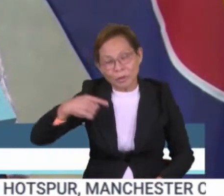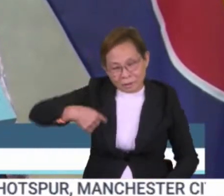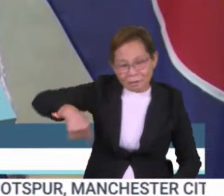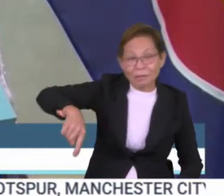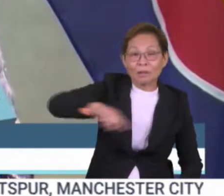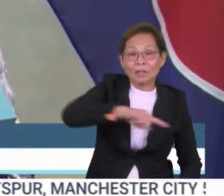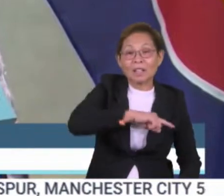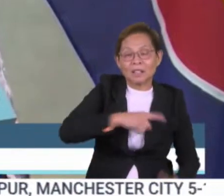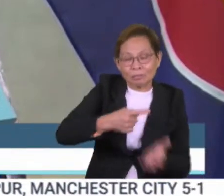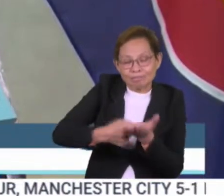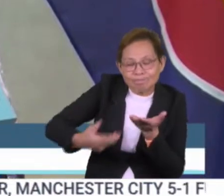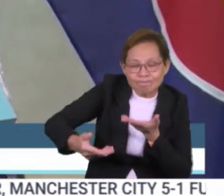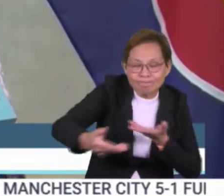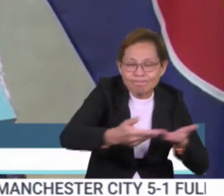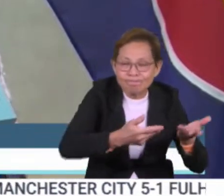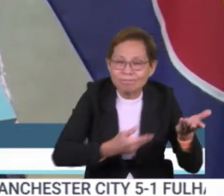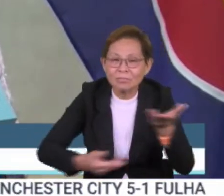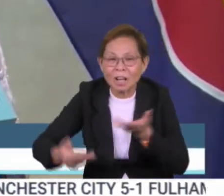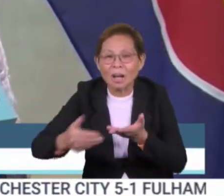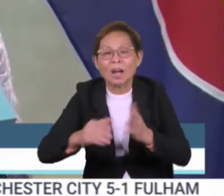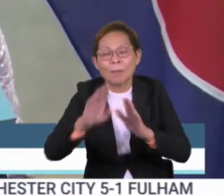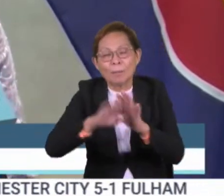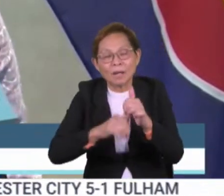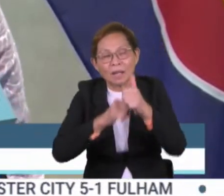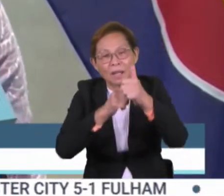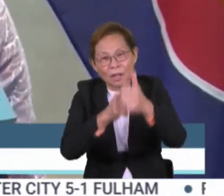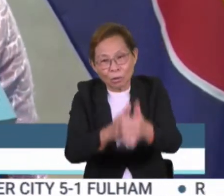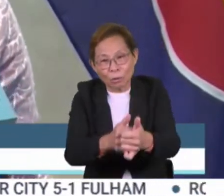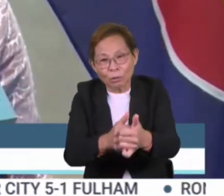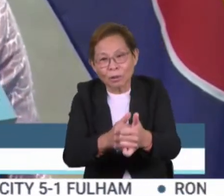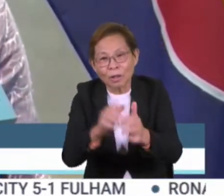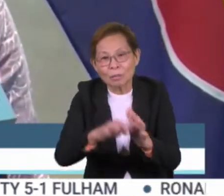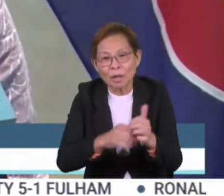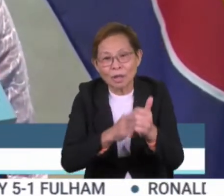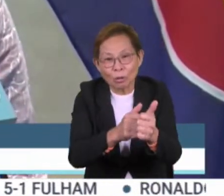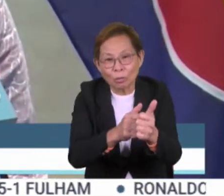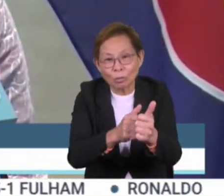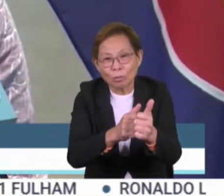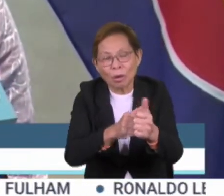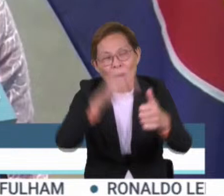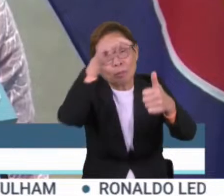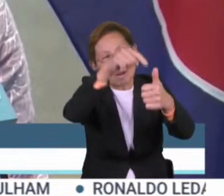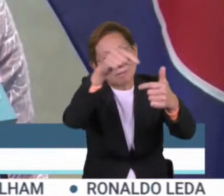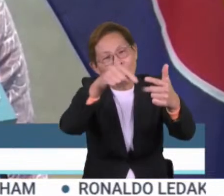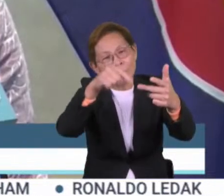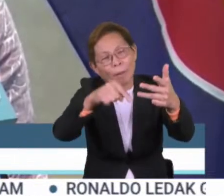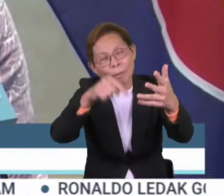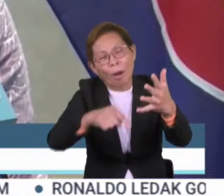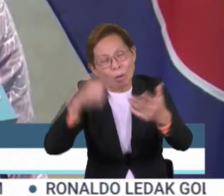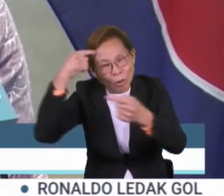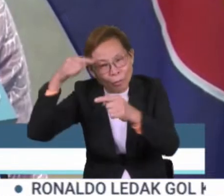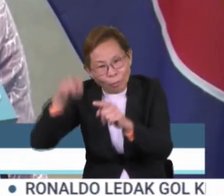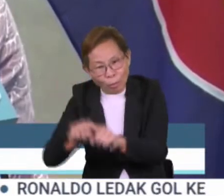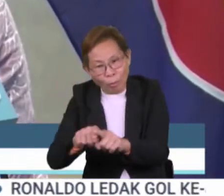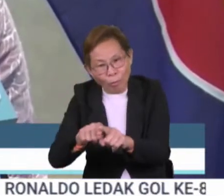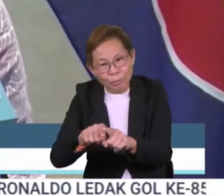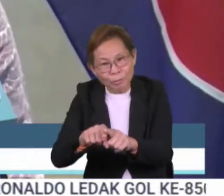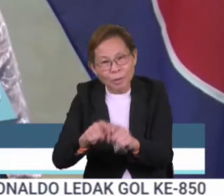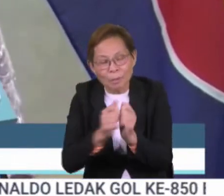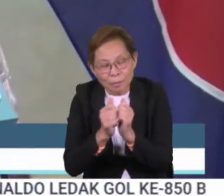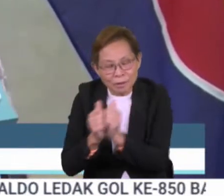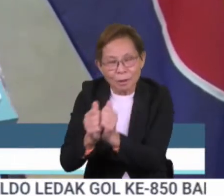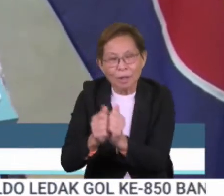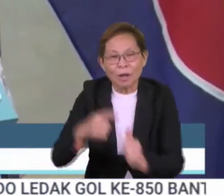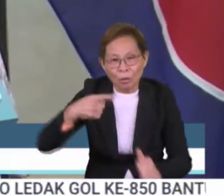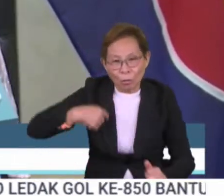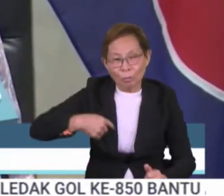kita bincangkan ya, berdasarkan kepada perkara-perkara yang telah dipersetujui bersama